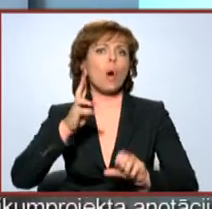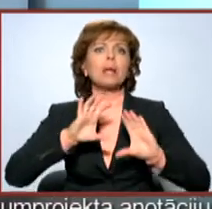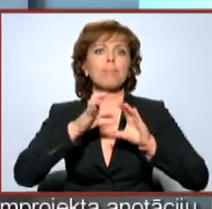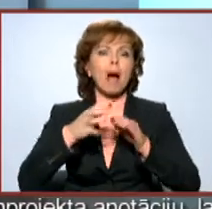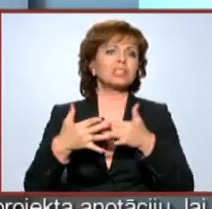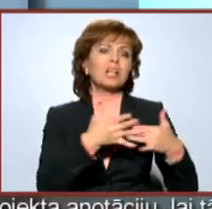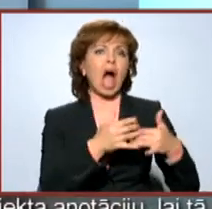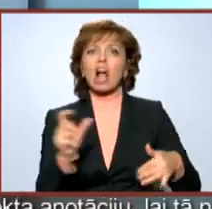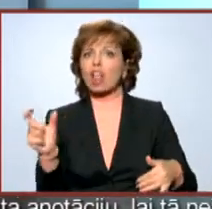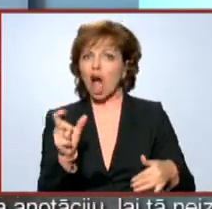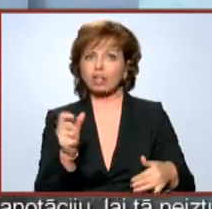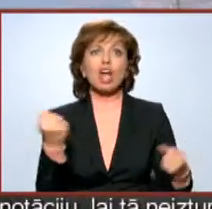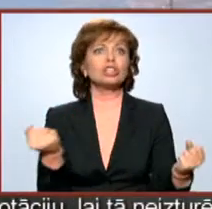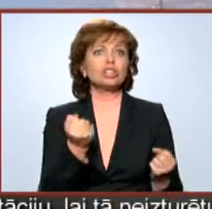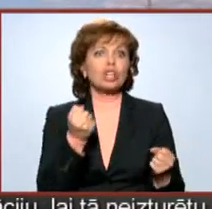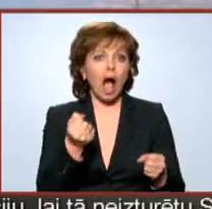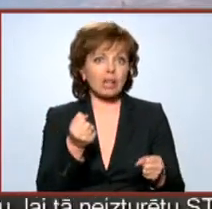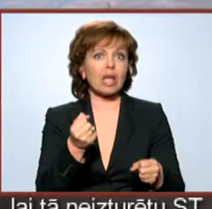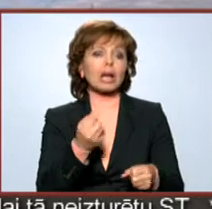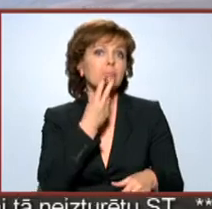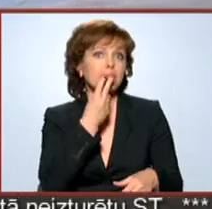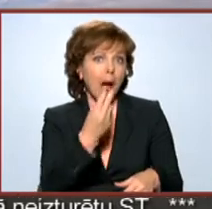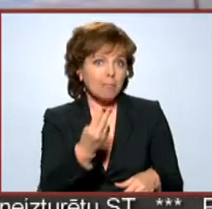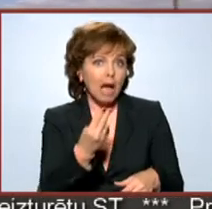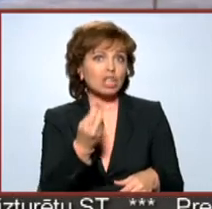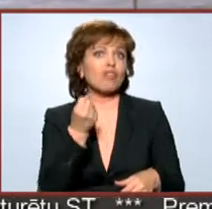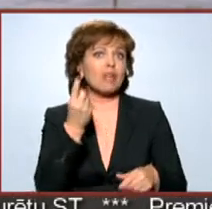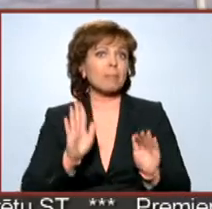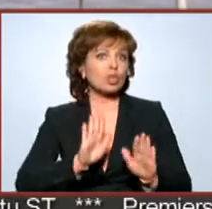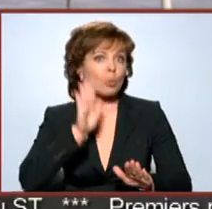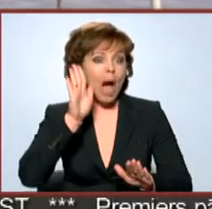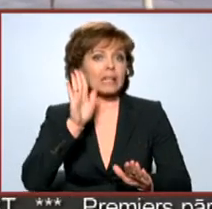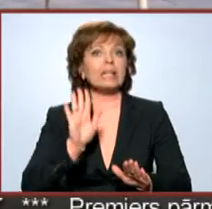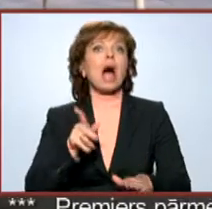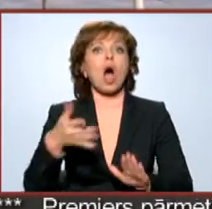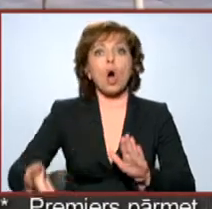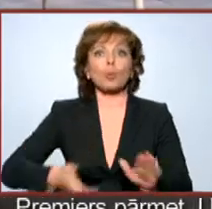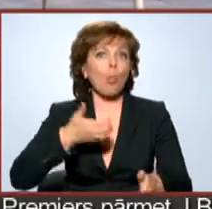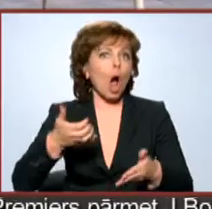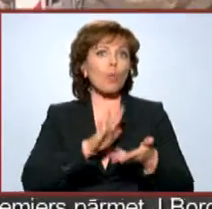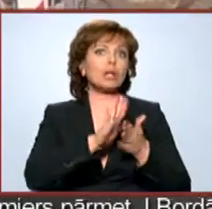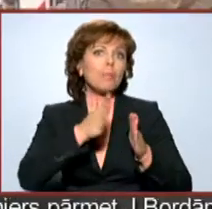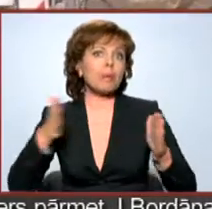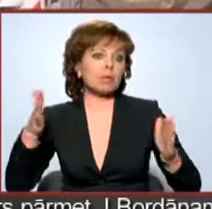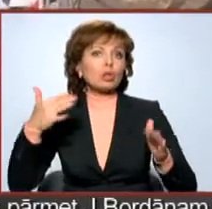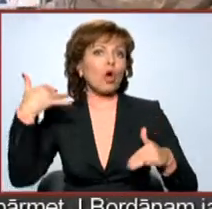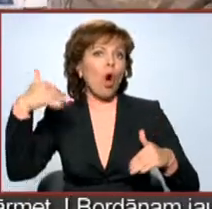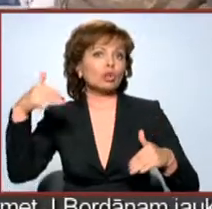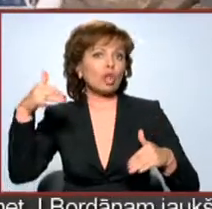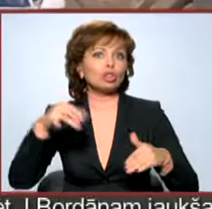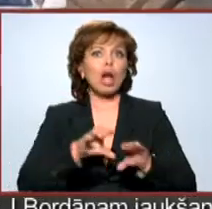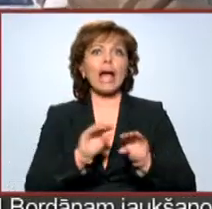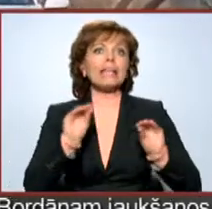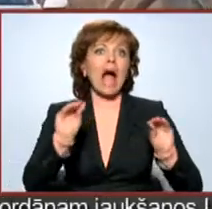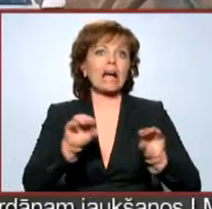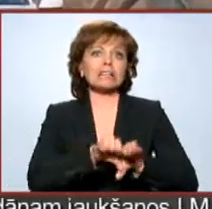Strādnieki tam uzdūrušies ap 11:00 no rīta rokot bibliotekas kondicionēšanas iekārtu caurules Akmens ielas galā. Tika izsaukta policija,